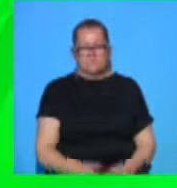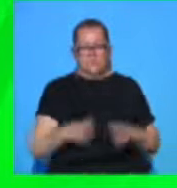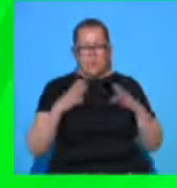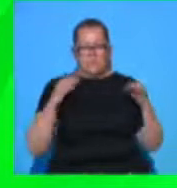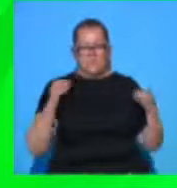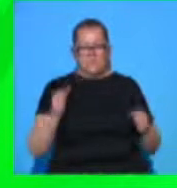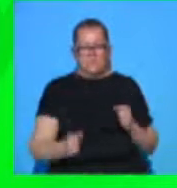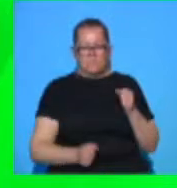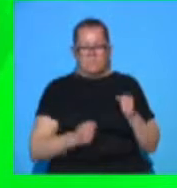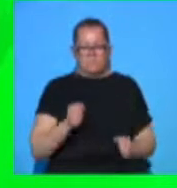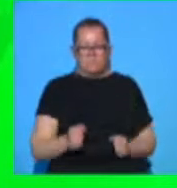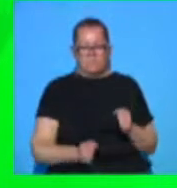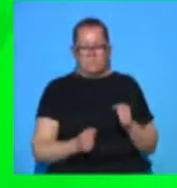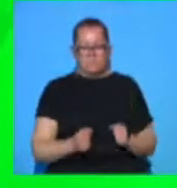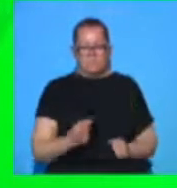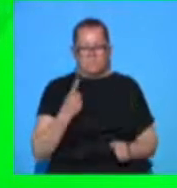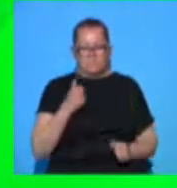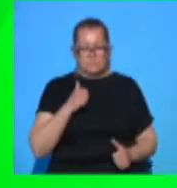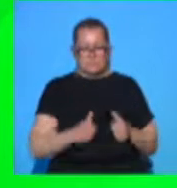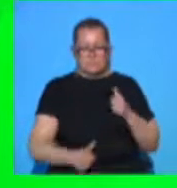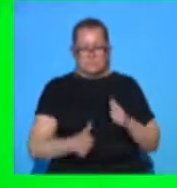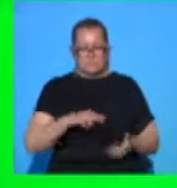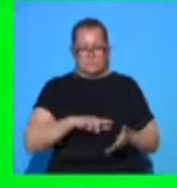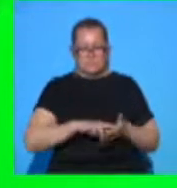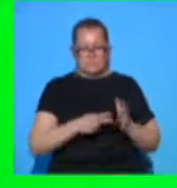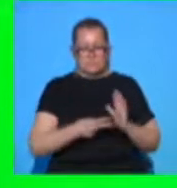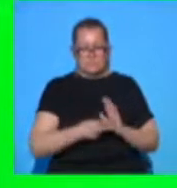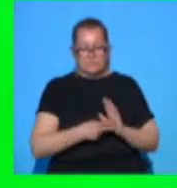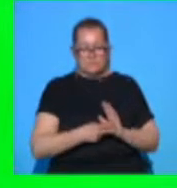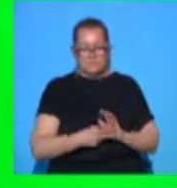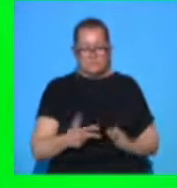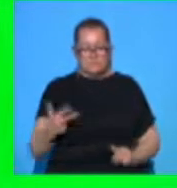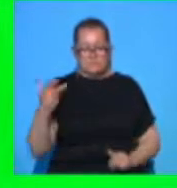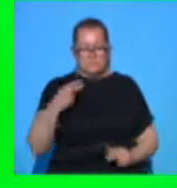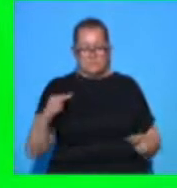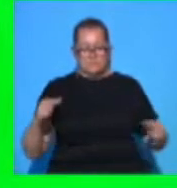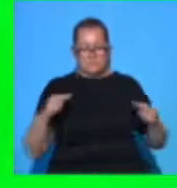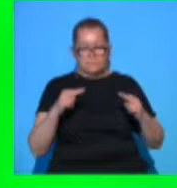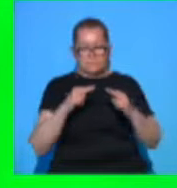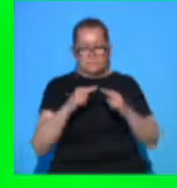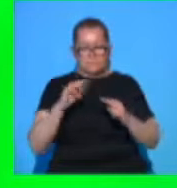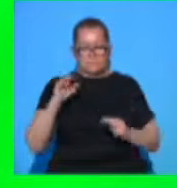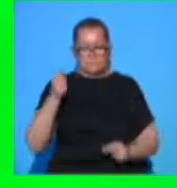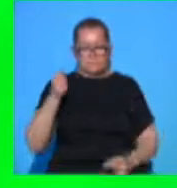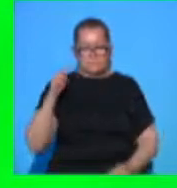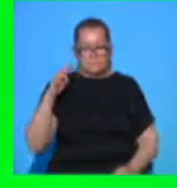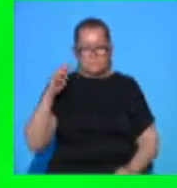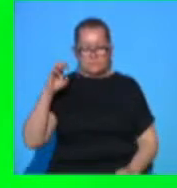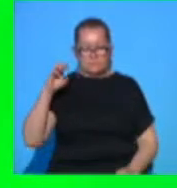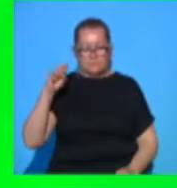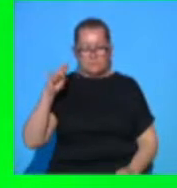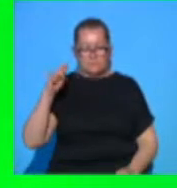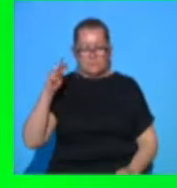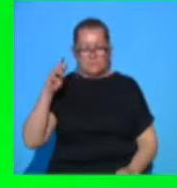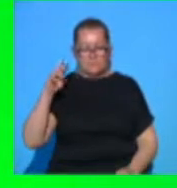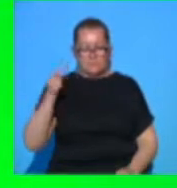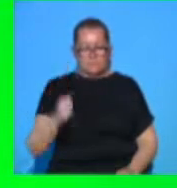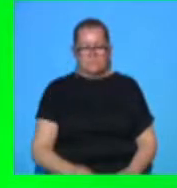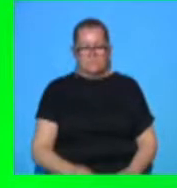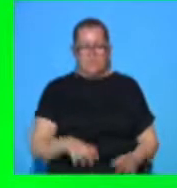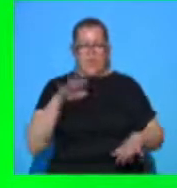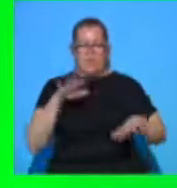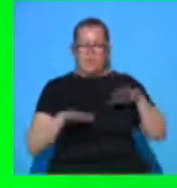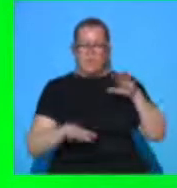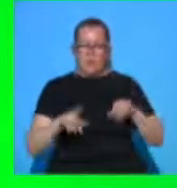Sute de alergători au luat startul la cele două probe organizate în cadrul celei de-a treia ediții a competiției Slatina City Run.